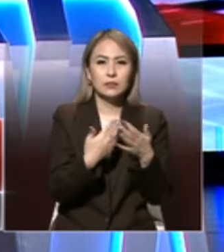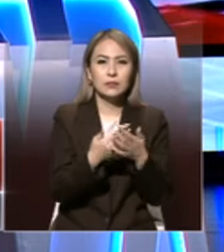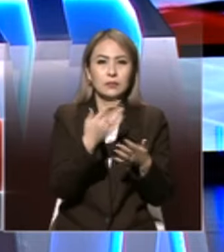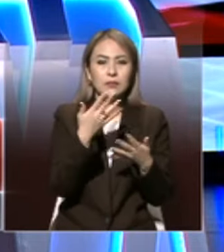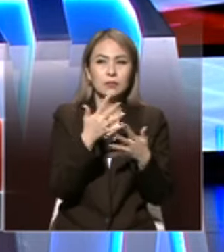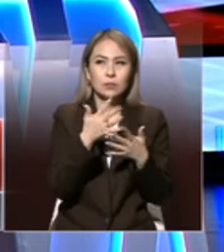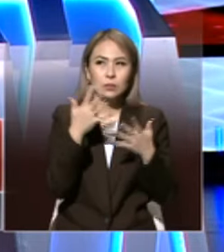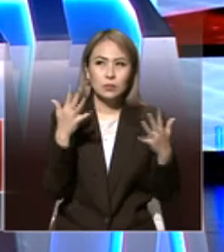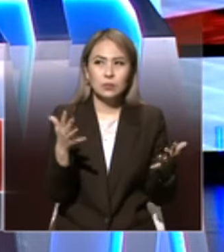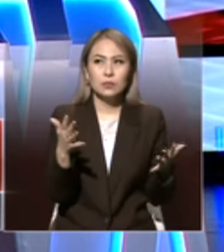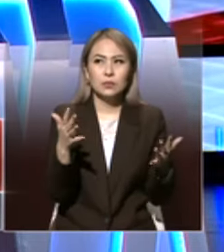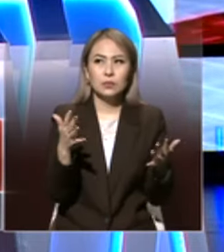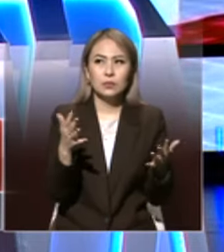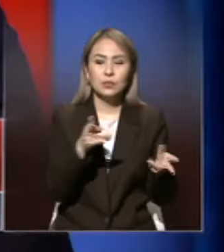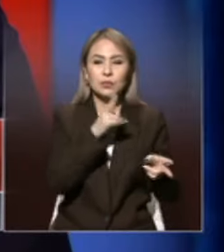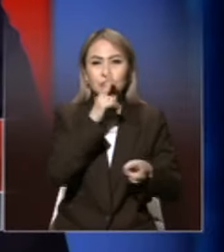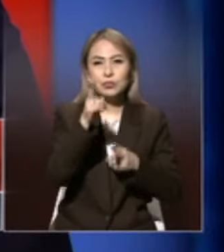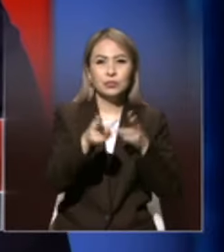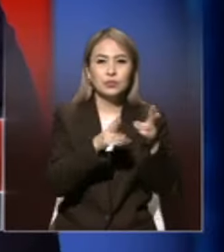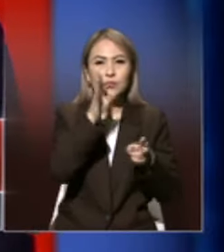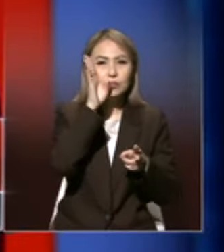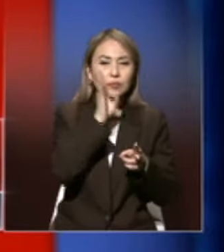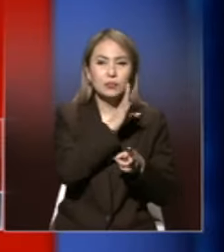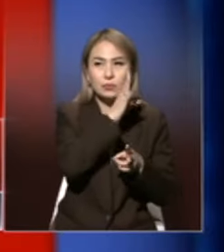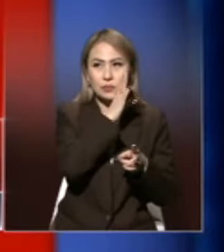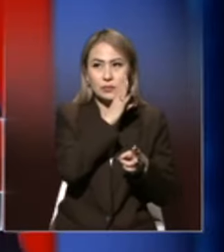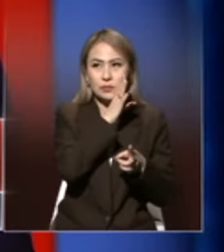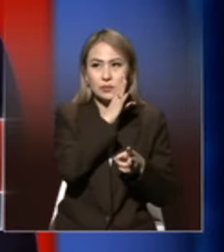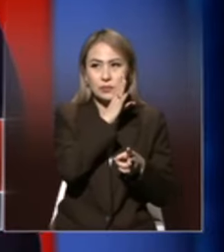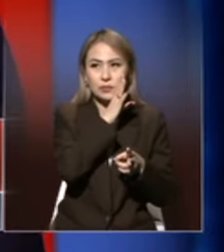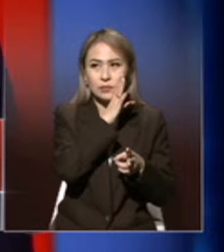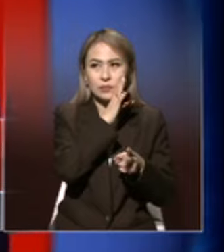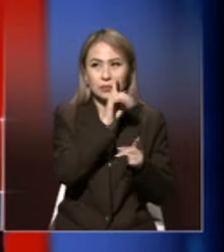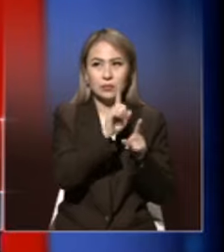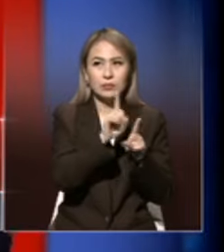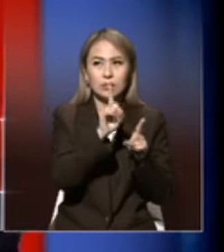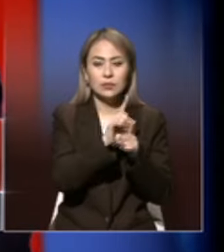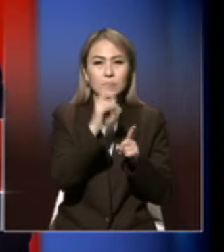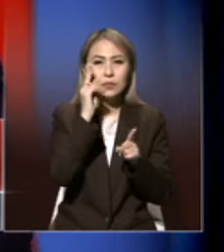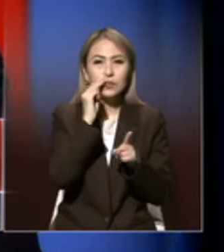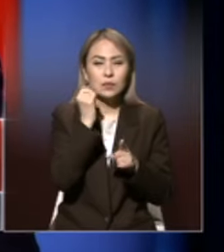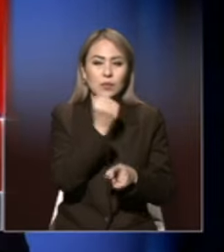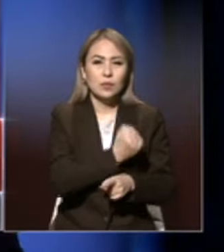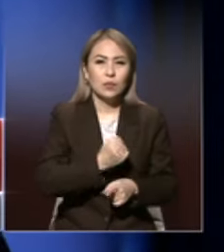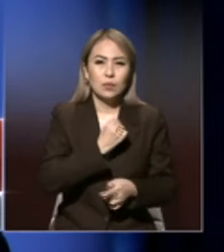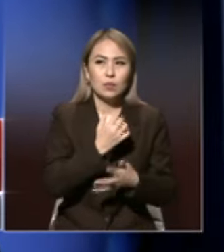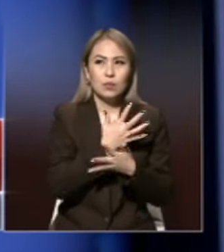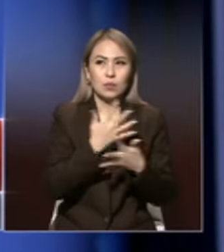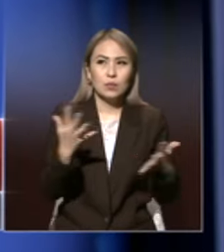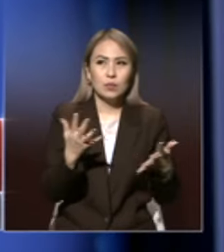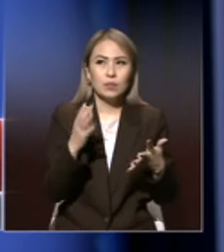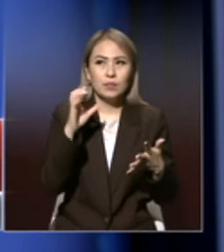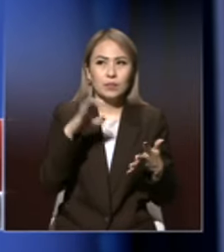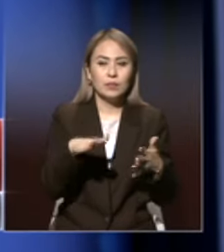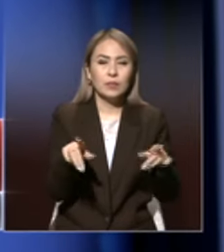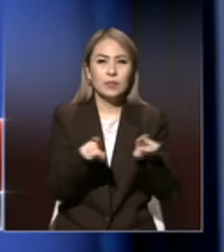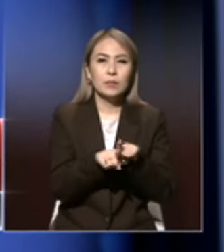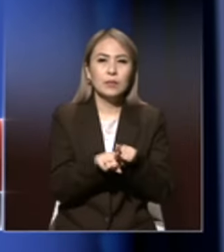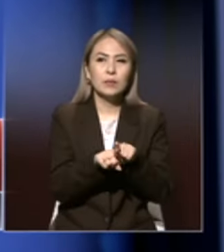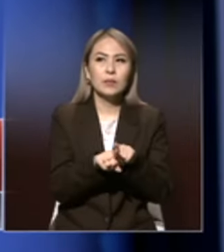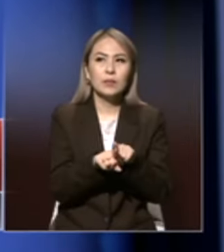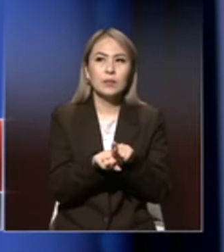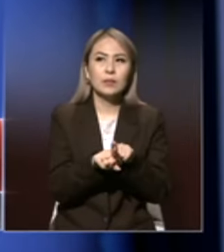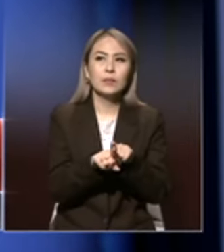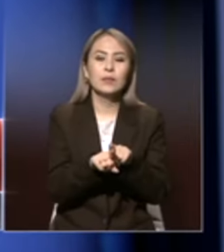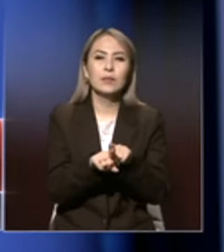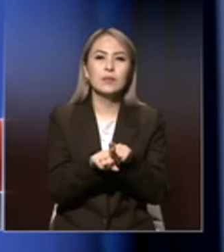көбінесе жәбірленуші әйел адам болып саналады, ал агрессор ол ер адам болып саналады. Мысалға да көбінесе бізде статистикада сол көрсетіп тұр.